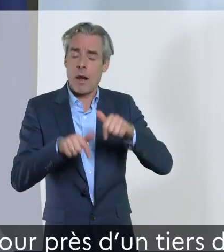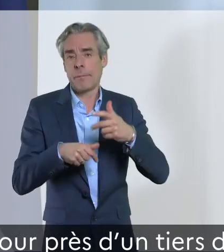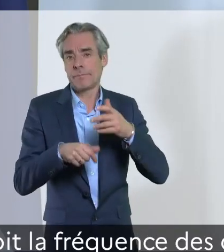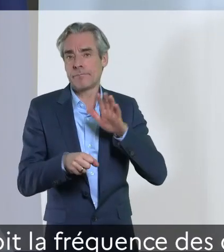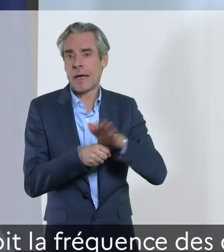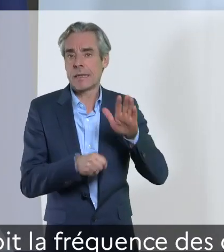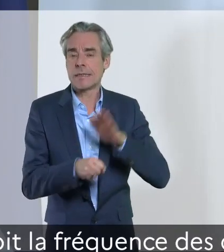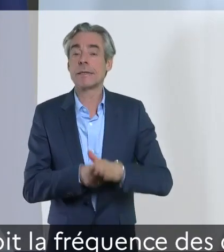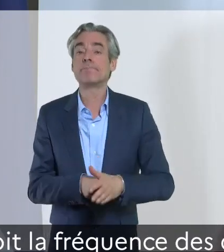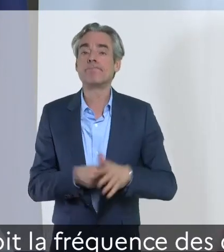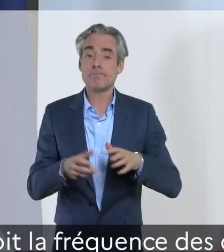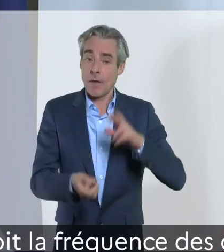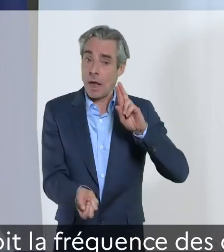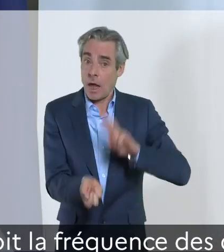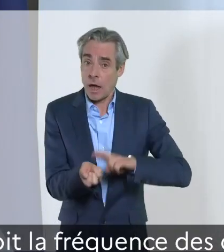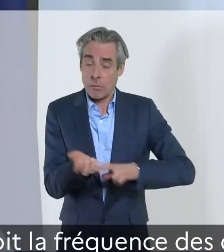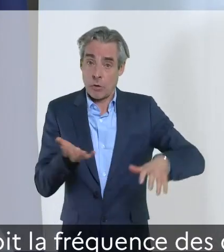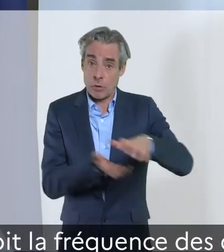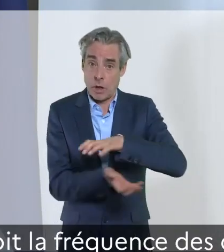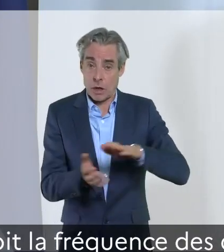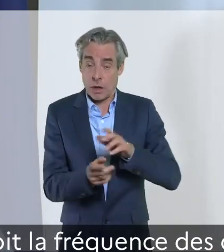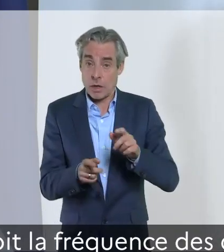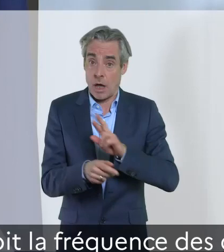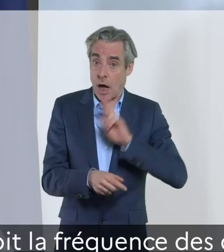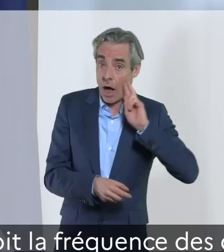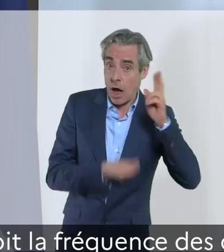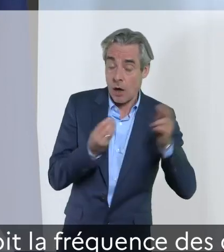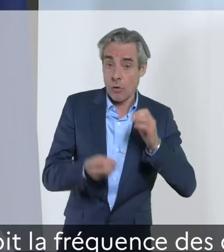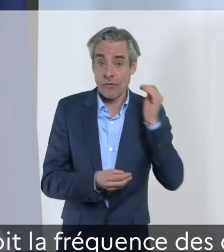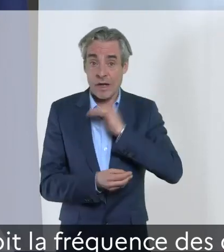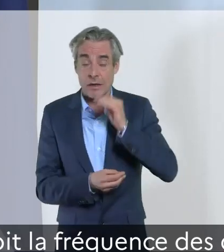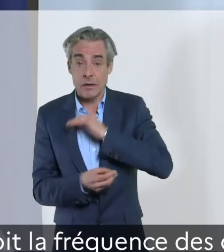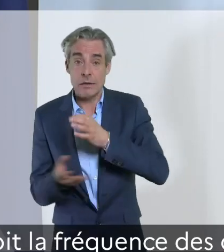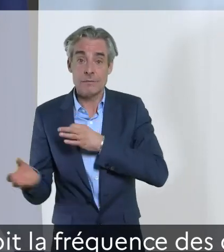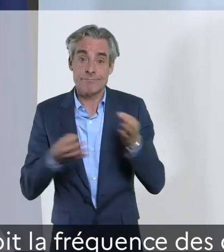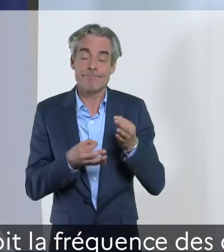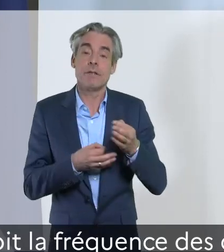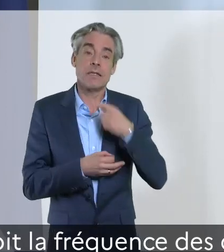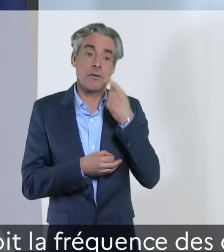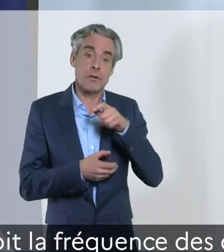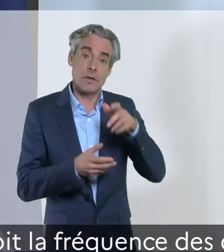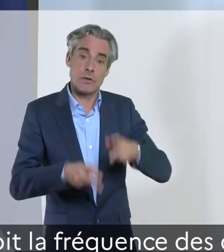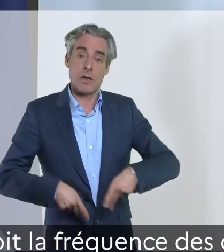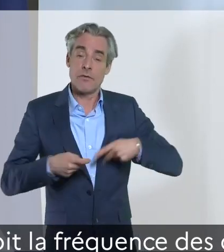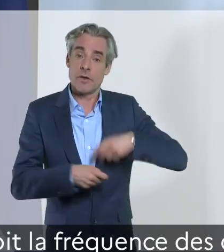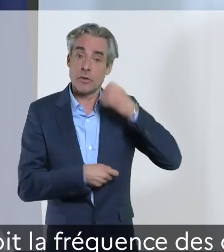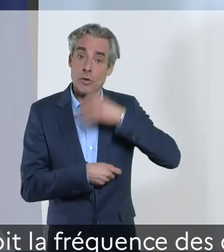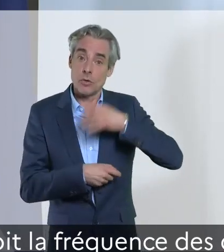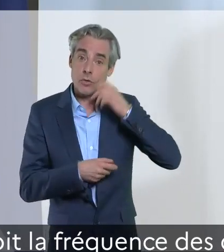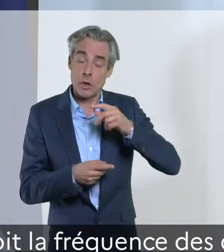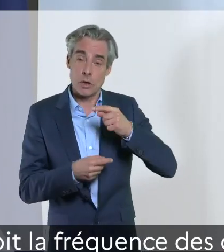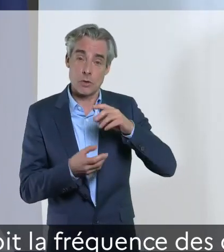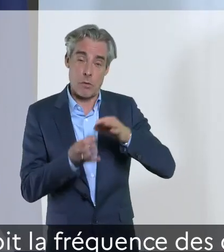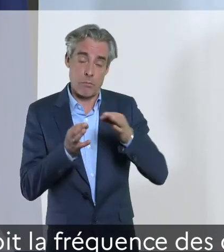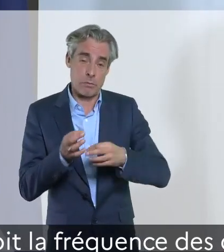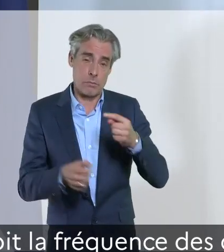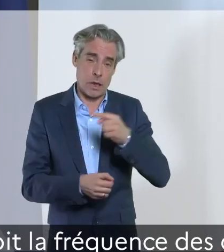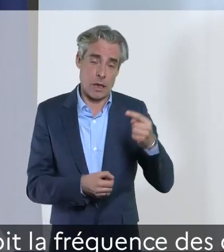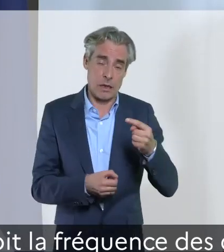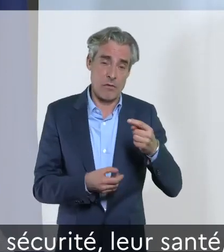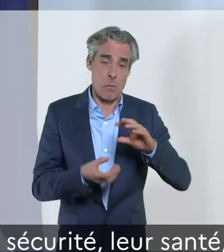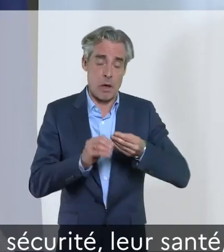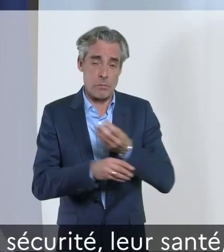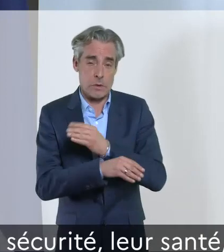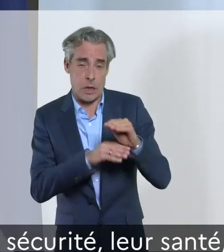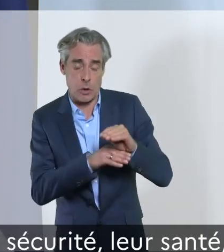traitement. Quelle que soit la fréquence des crises, l'épilepsie impacte le quotidien des personnes qu'elle affecte, impacte leur